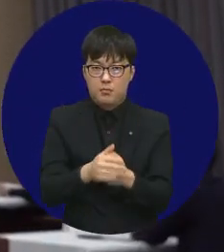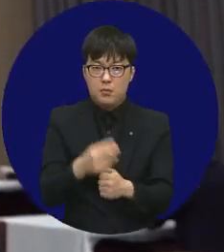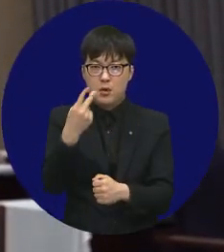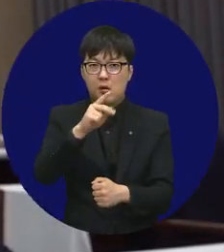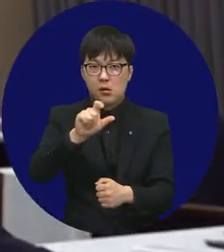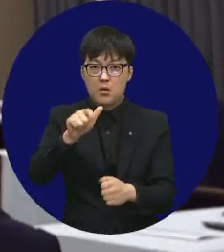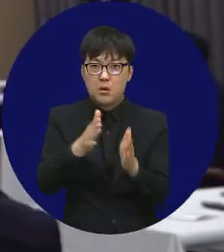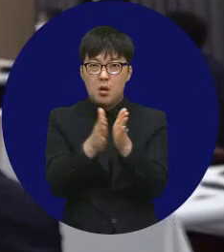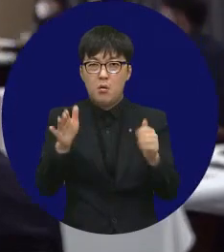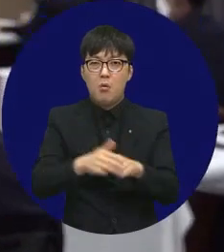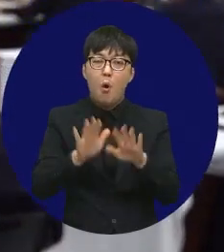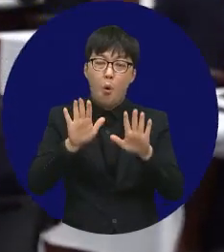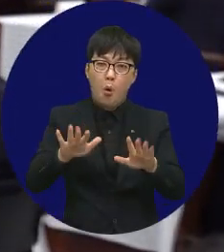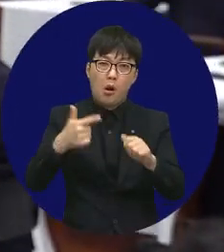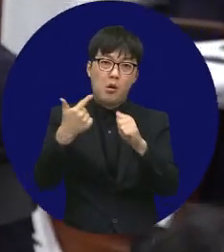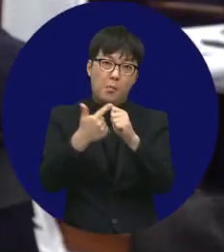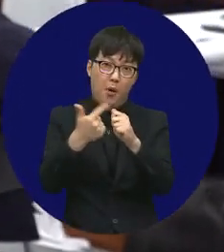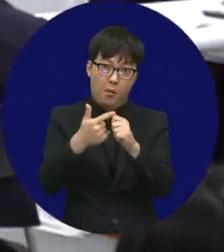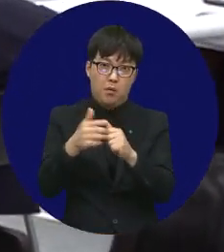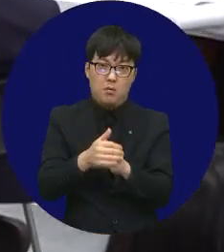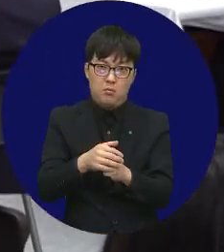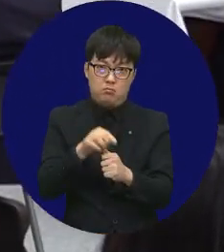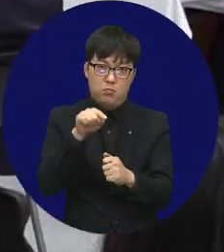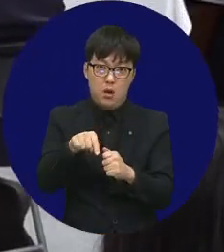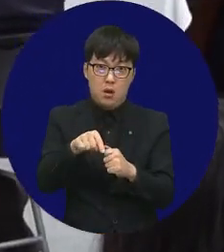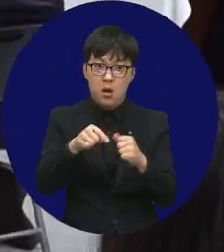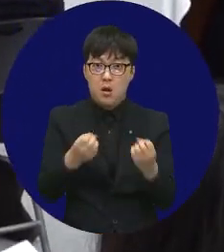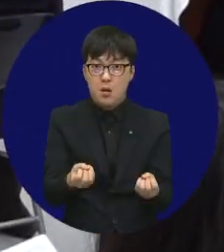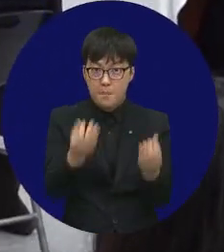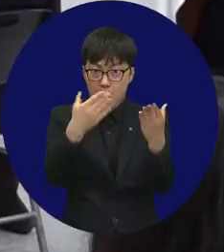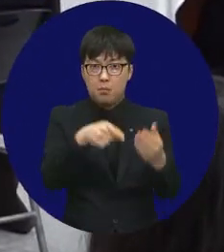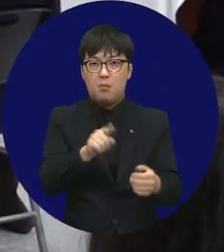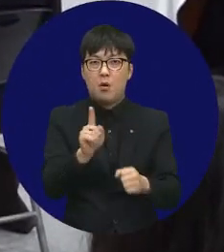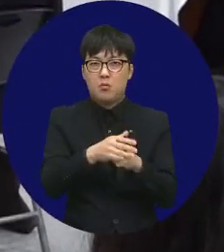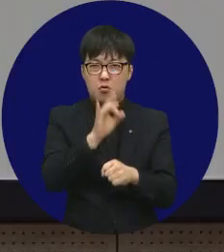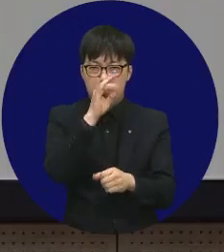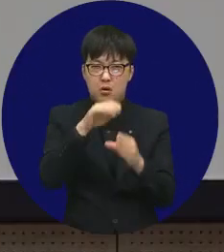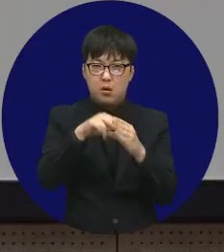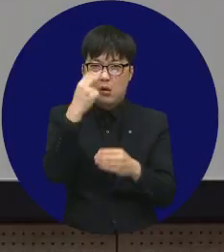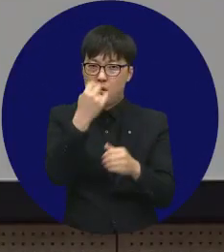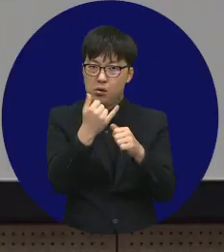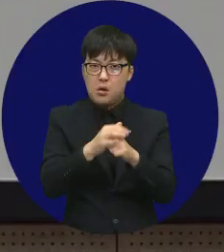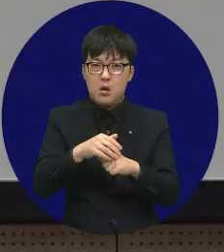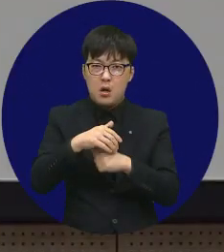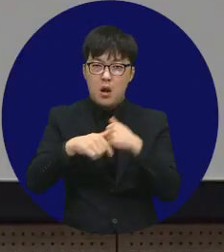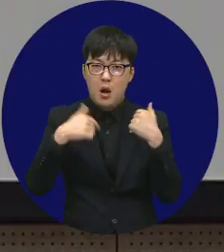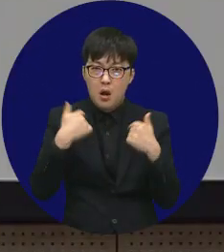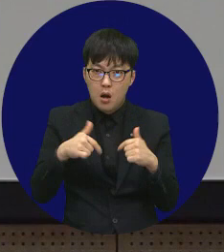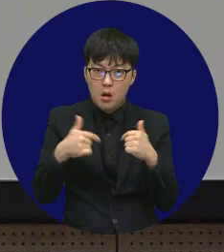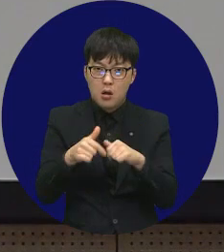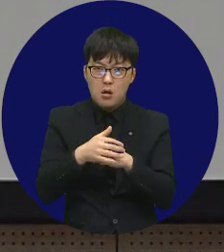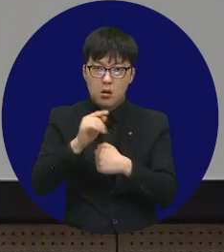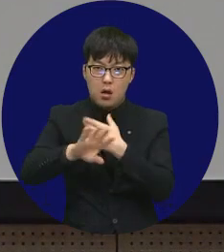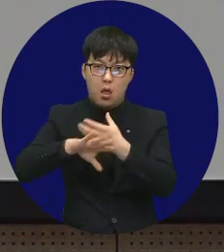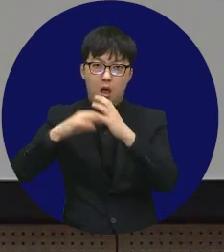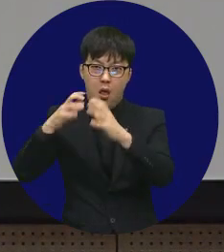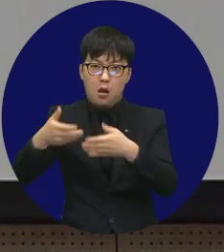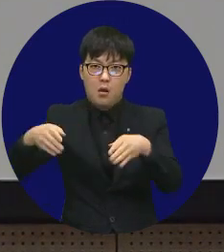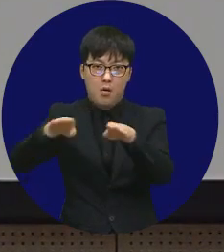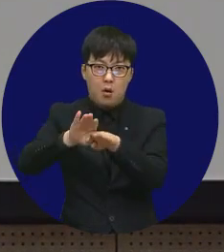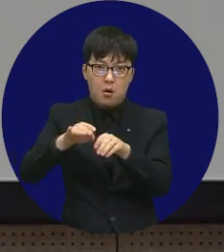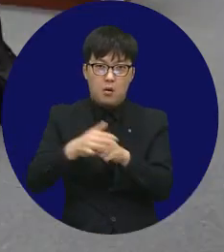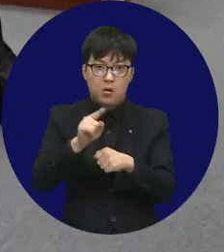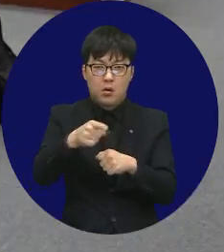2015년 시작해 올해로 6번째를 맞는 서울국제선거포럼은 중앙선관위가 매년 세계 선거기관과 국제기구